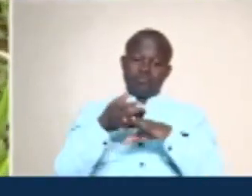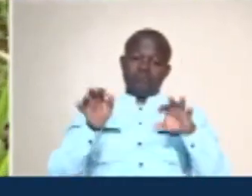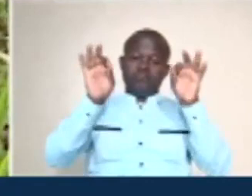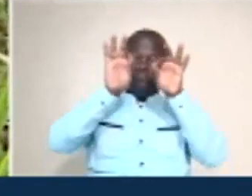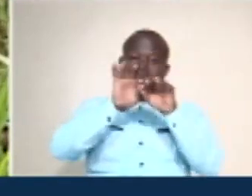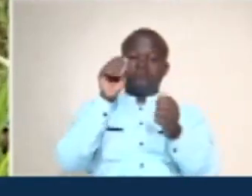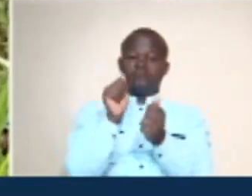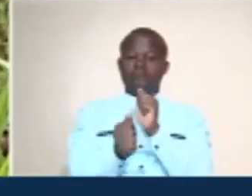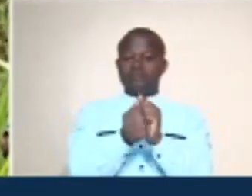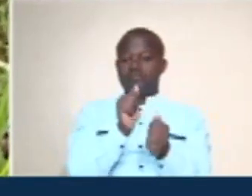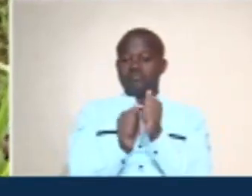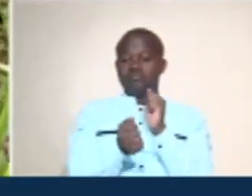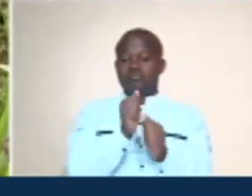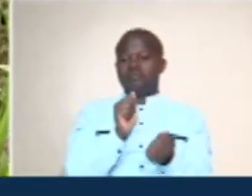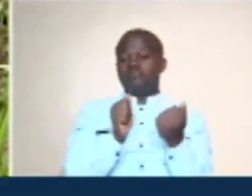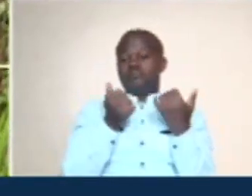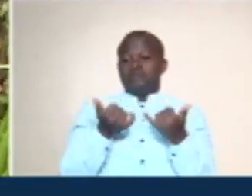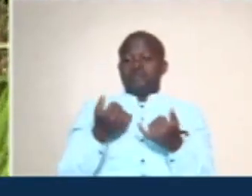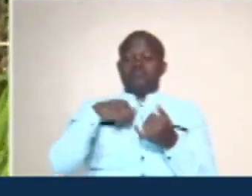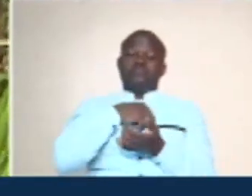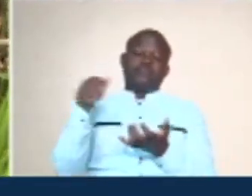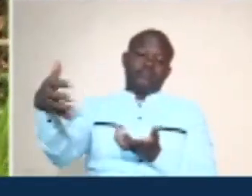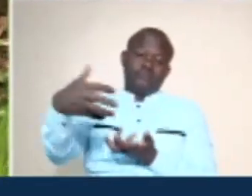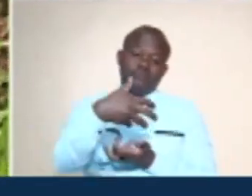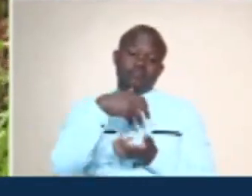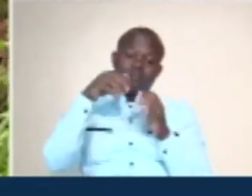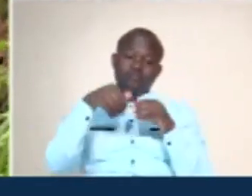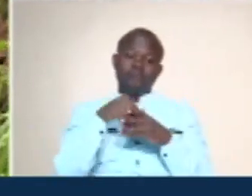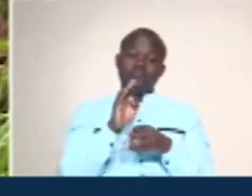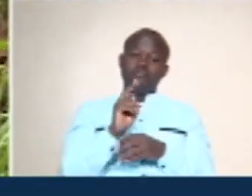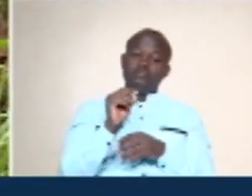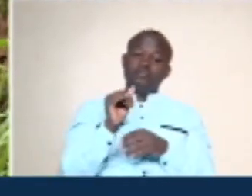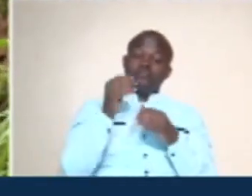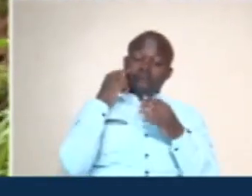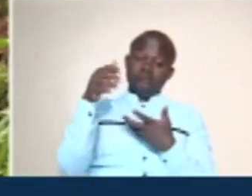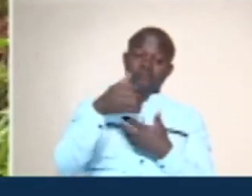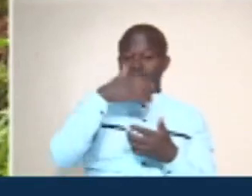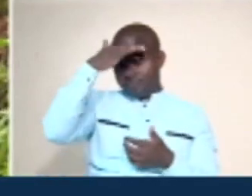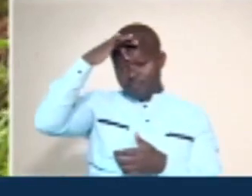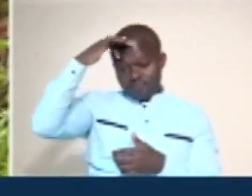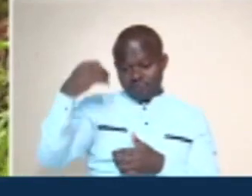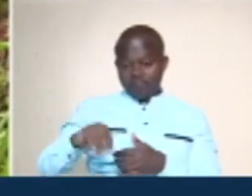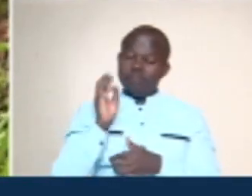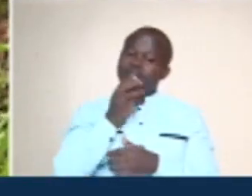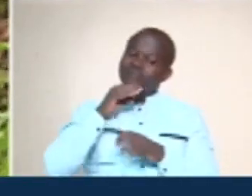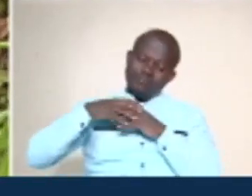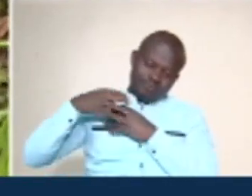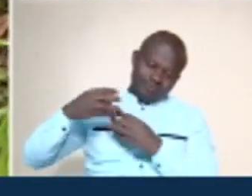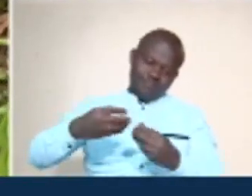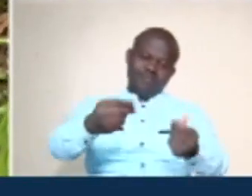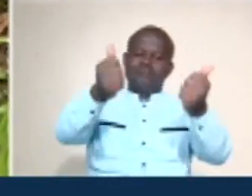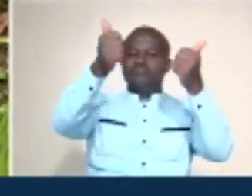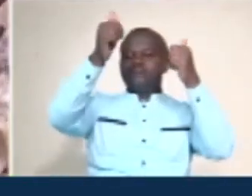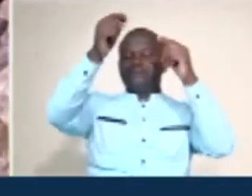bidusenyeye batwara imirima bose tuzasarura, nta yinzu ubunyobwa naso muzasarura, taramaze arabukushumuye arajyana